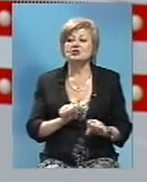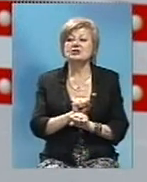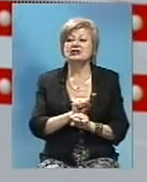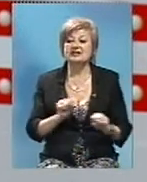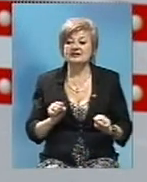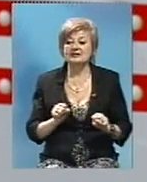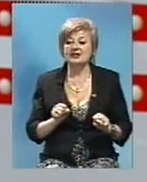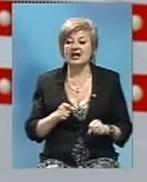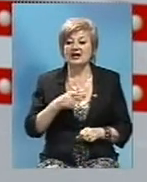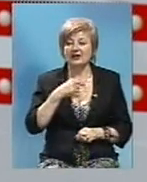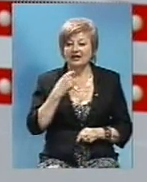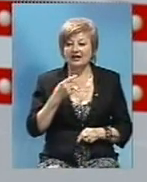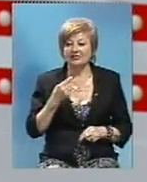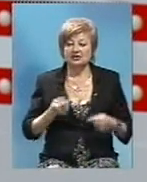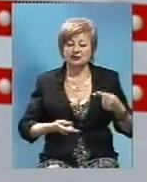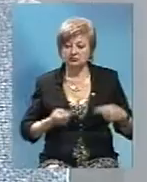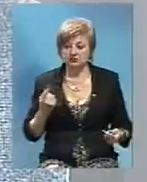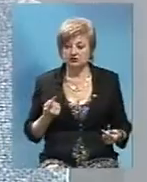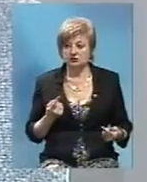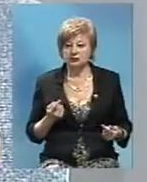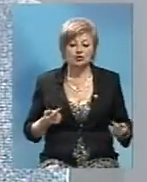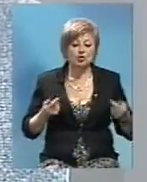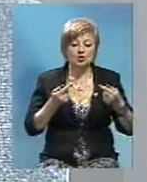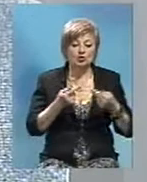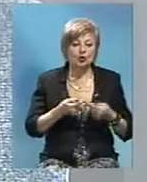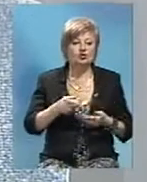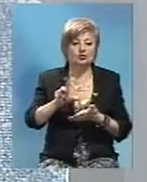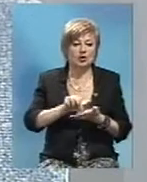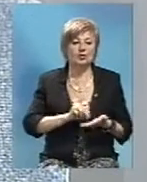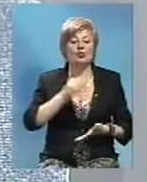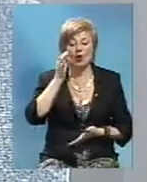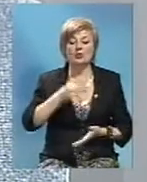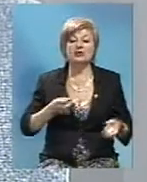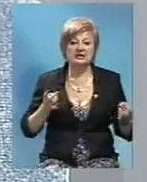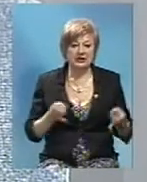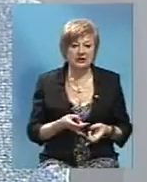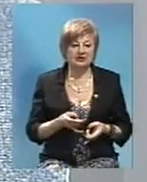отак казати, що... Ну, копіпестингом займатися точно не можна. Ми не можемо брати чийсь досвід, ми маємо виробляти свій.